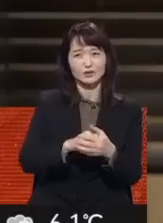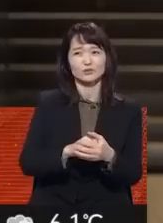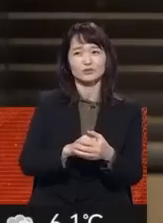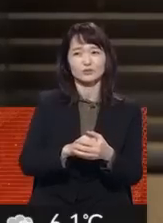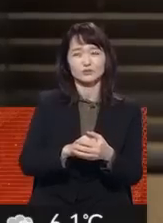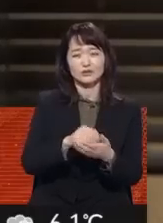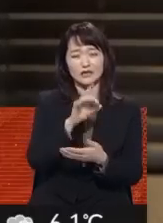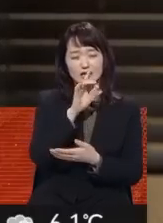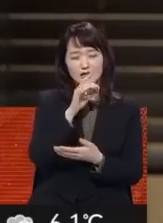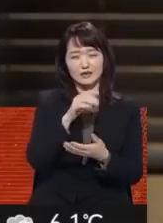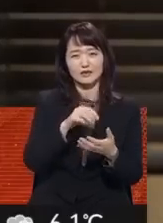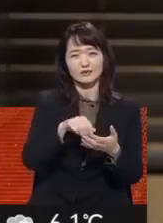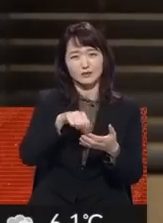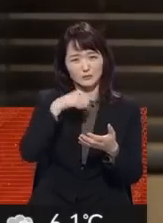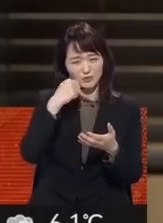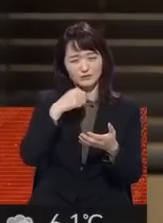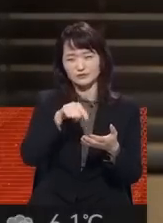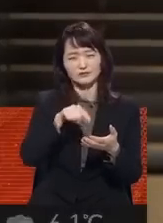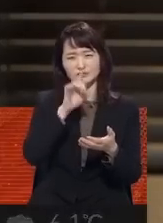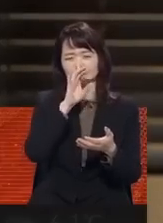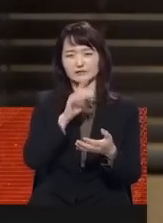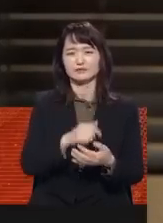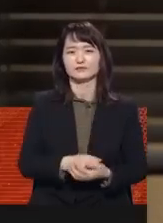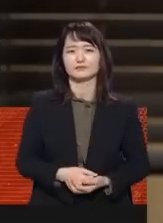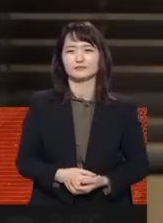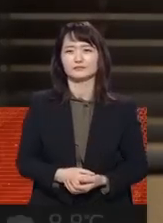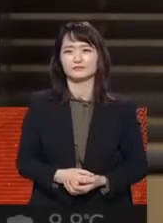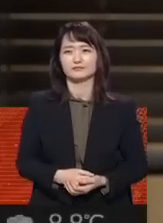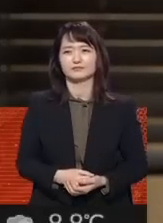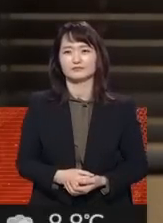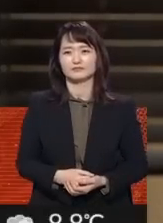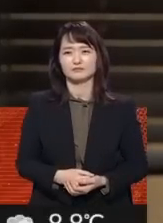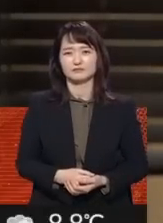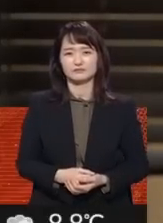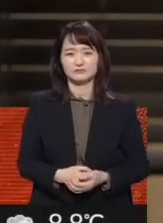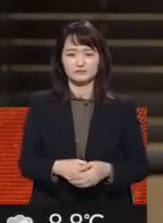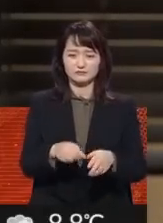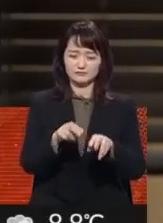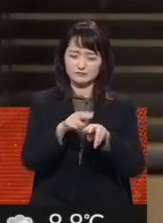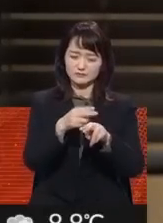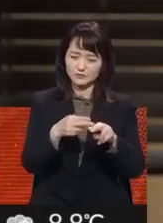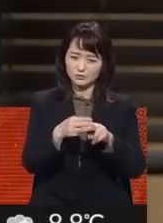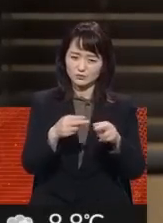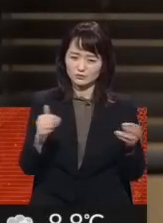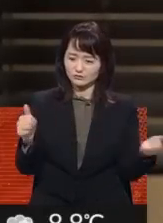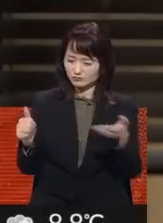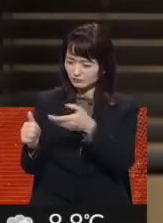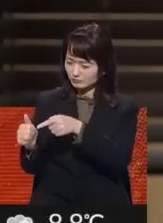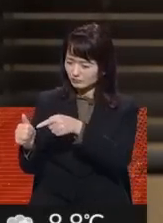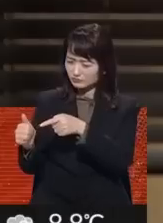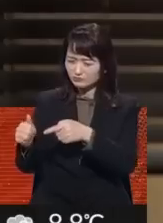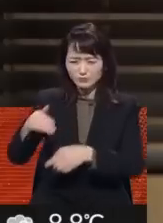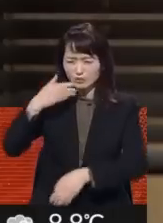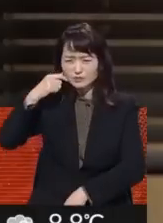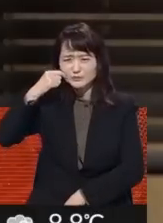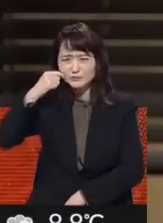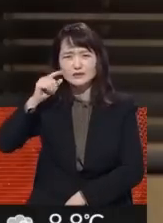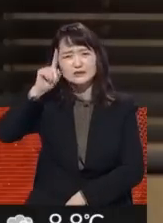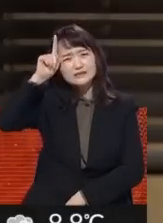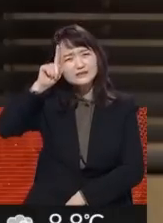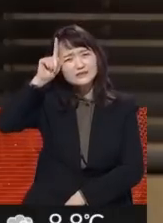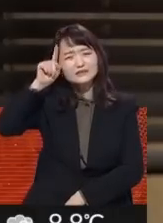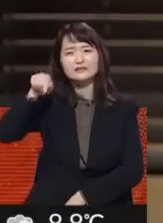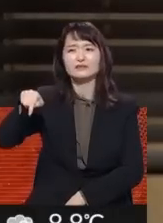원래 맛있는 걸 먹으려고 하는 주의이기 때문에 근데이 정도로 아예 못 먹을 정도 수준이라고 남편이 생각하는 식으로 스트레스를